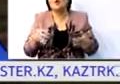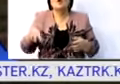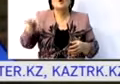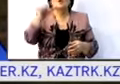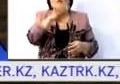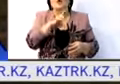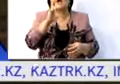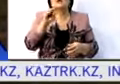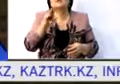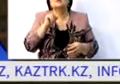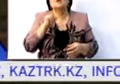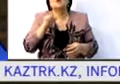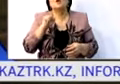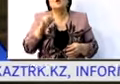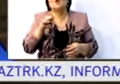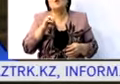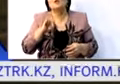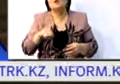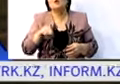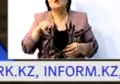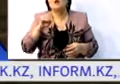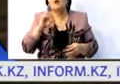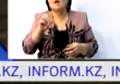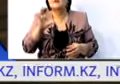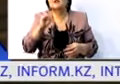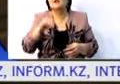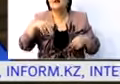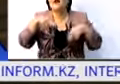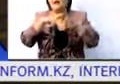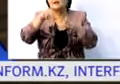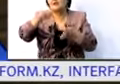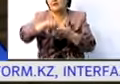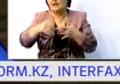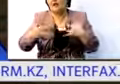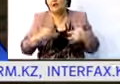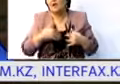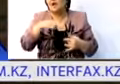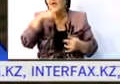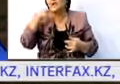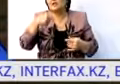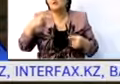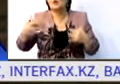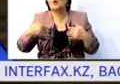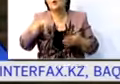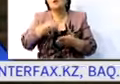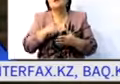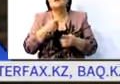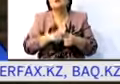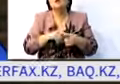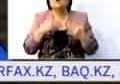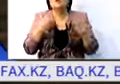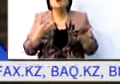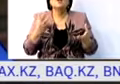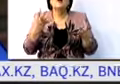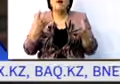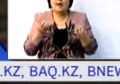бүкіл Қасым Жомарт Тоқаевтың өзі бастаған сенаторлардың алдында Астанада ойнадық. Талай жерде ойналып жүр. Бұл